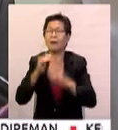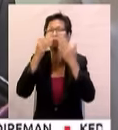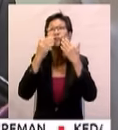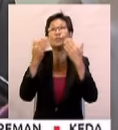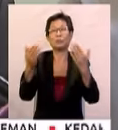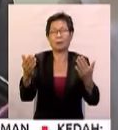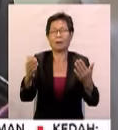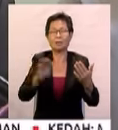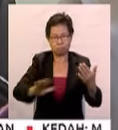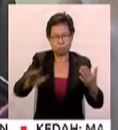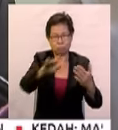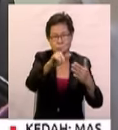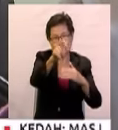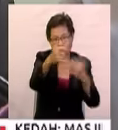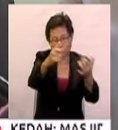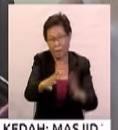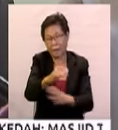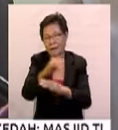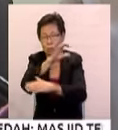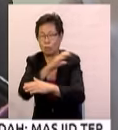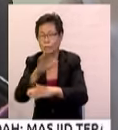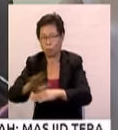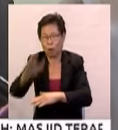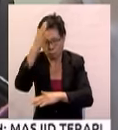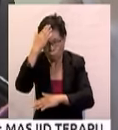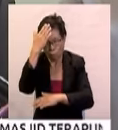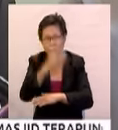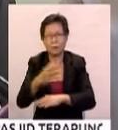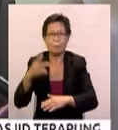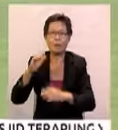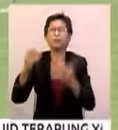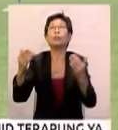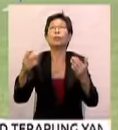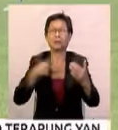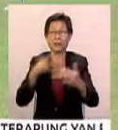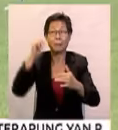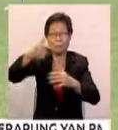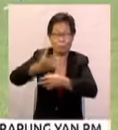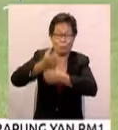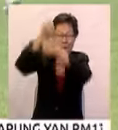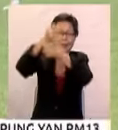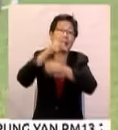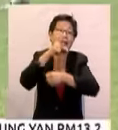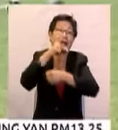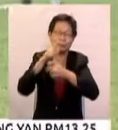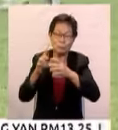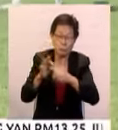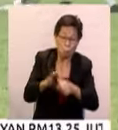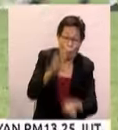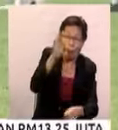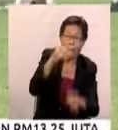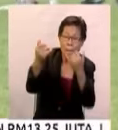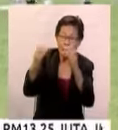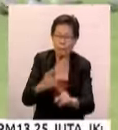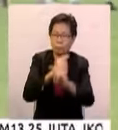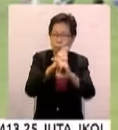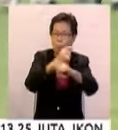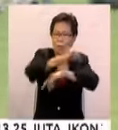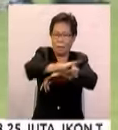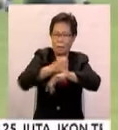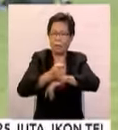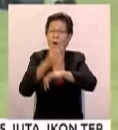maklum dan insyaAllah kita akan dapat kemenangan pada besok malam, insyaAllah. Kedah mendapat suntikan semangat apabila pemain pertahanan